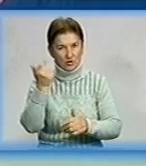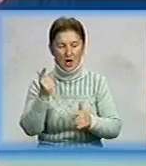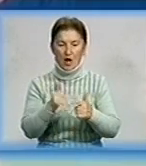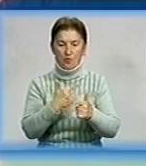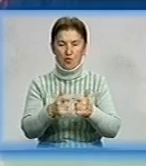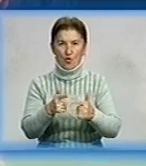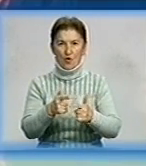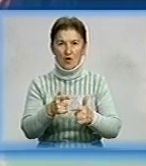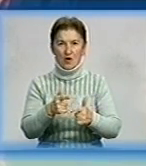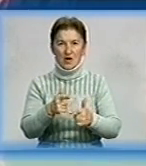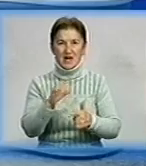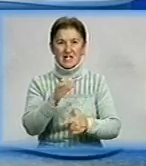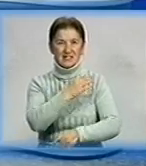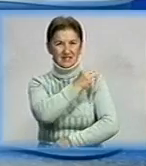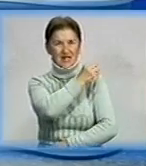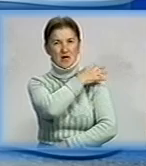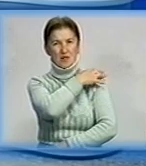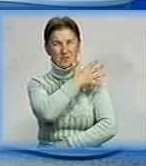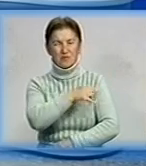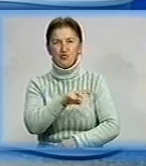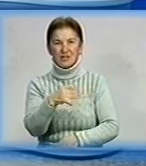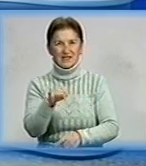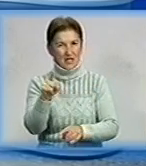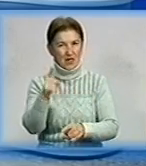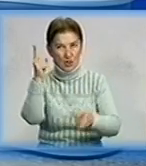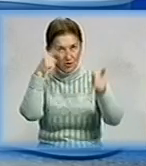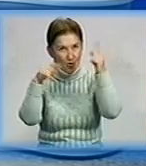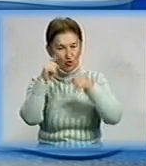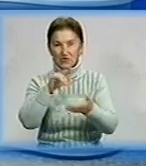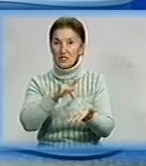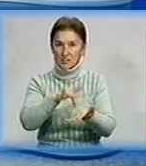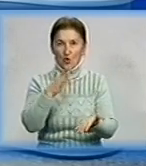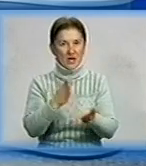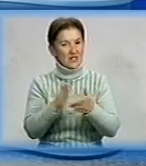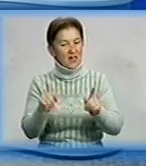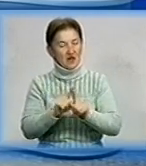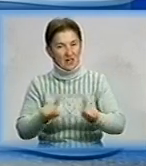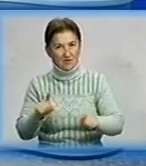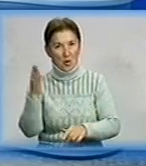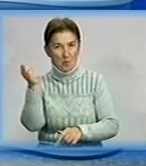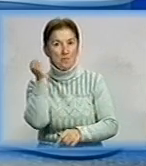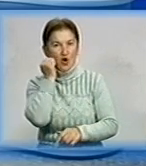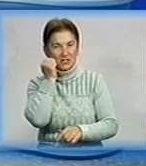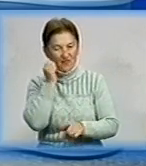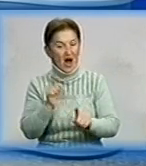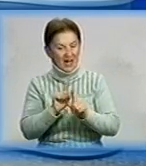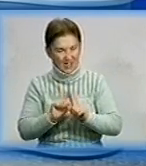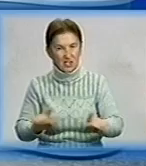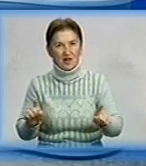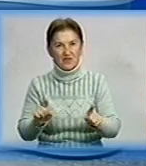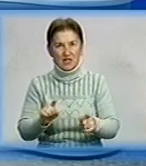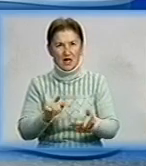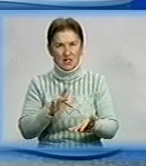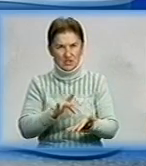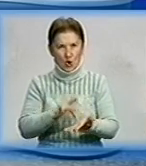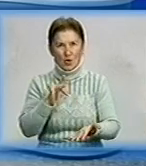це там творча столиця, це ще є і креативна. Тобто Москва є креативною столицею, вважає Хуан Карлос.